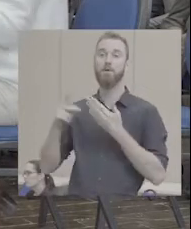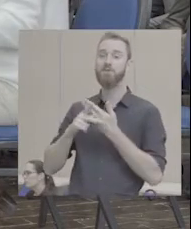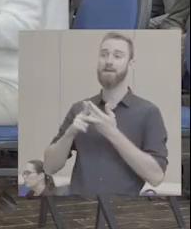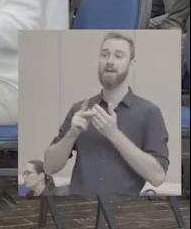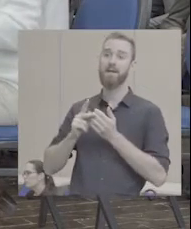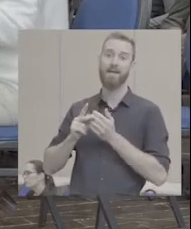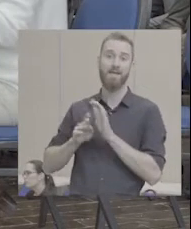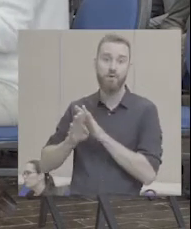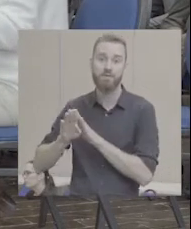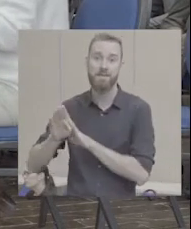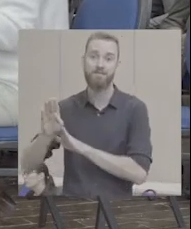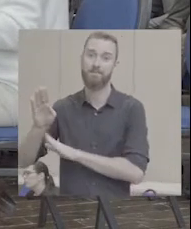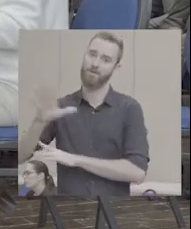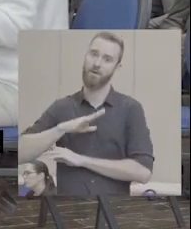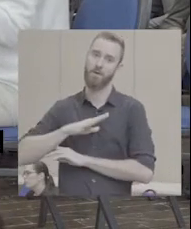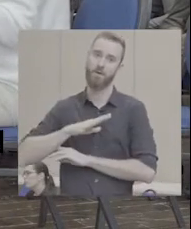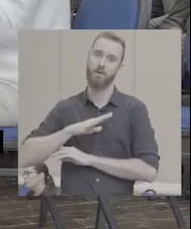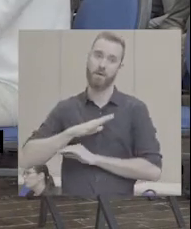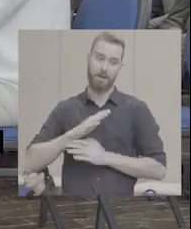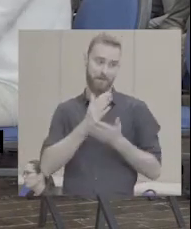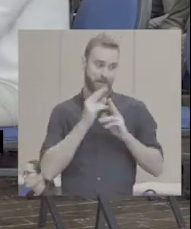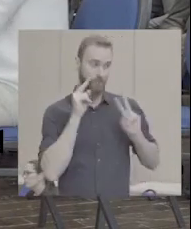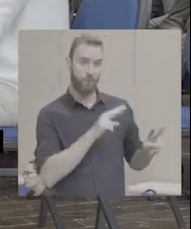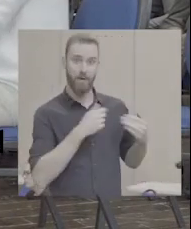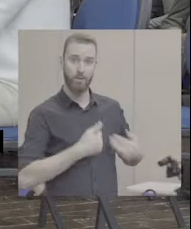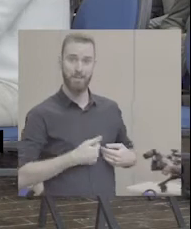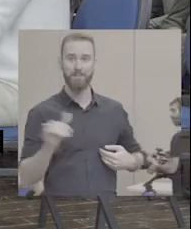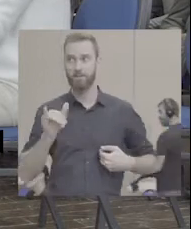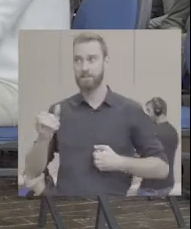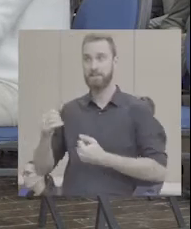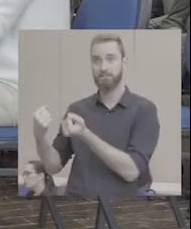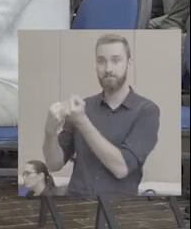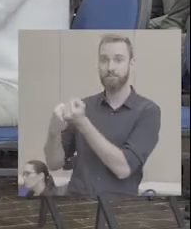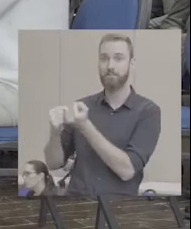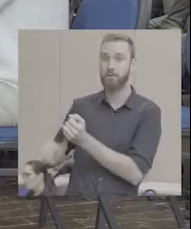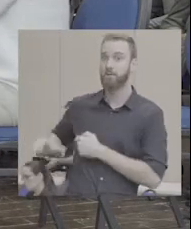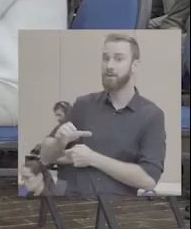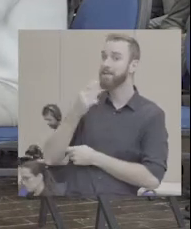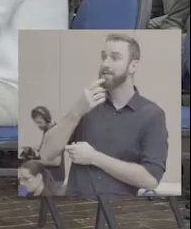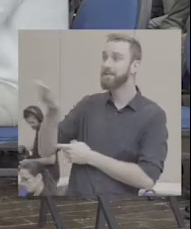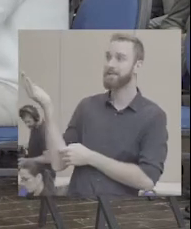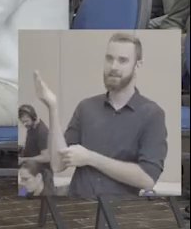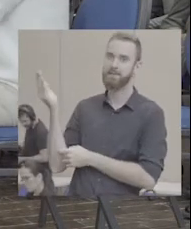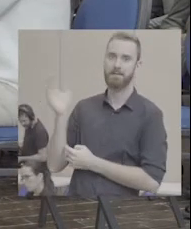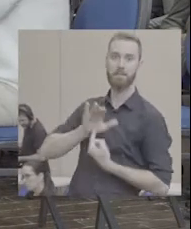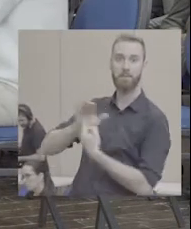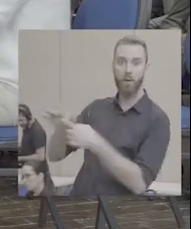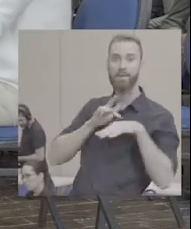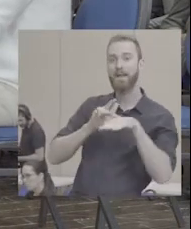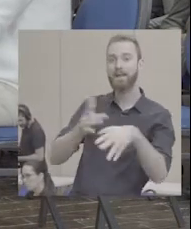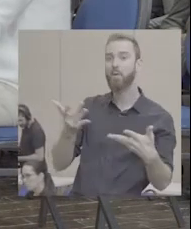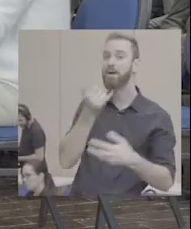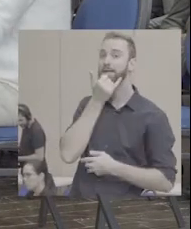étaient évolutifs, tant au niveau humain, mais je crois qu'il faut s'asseoir avec les bailleurs de fonds en disant, voici la réalité. Qu'est-ce qui